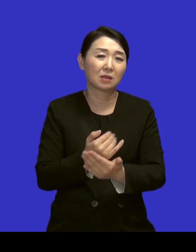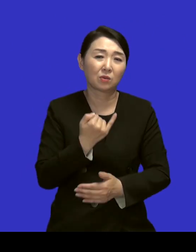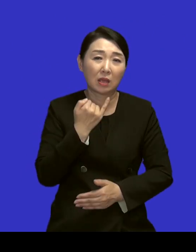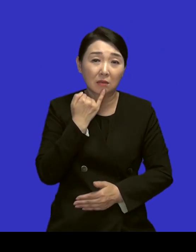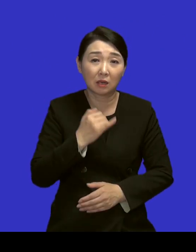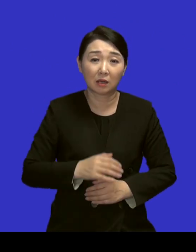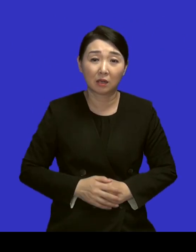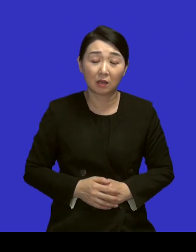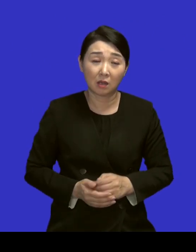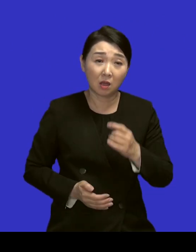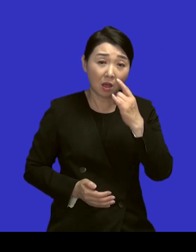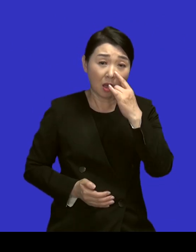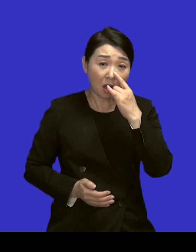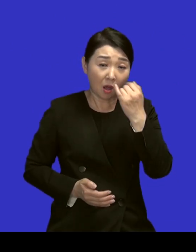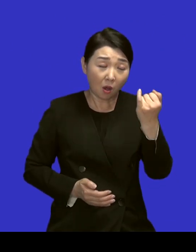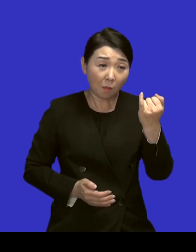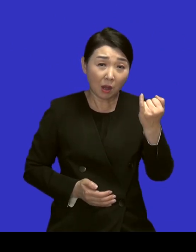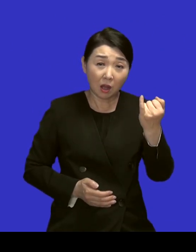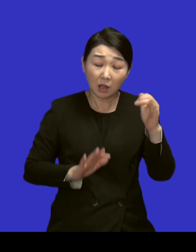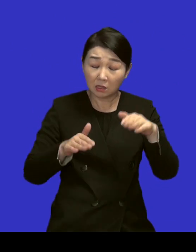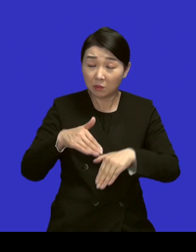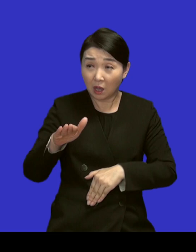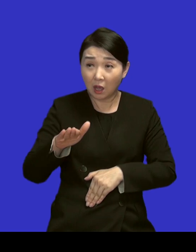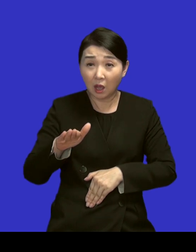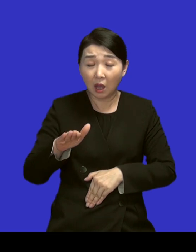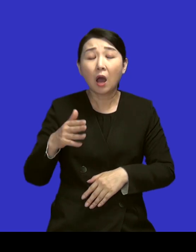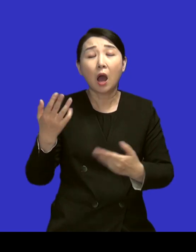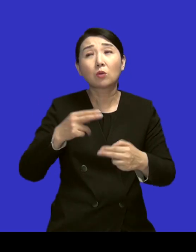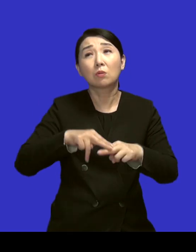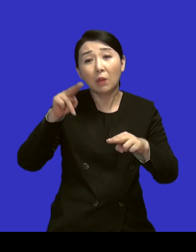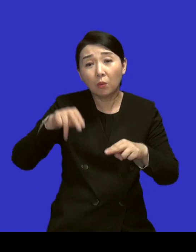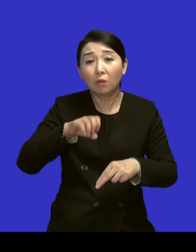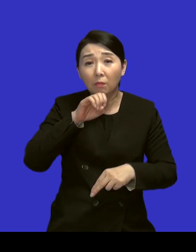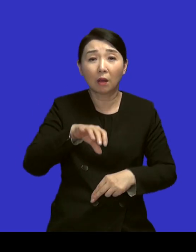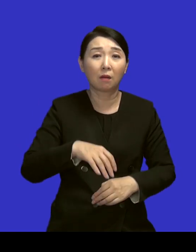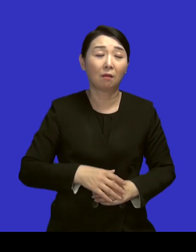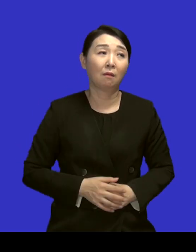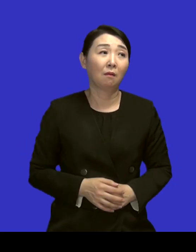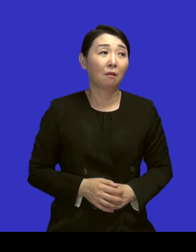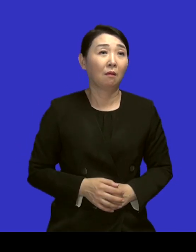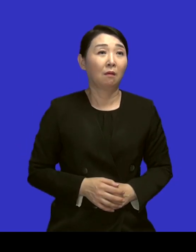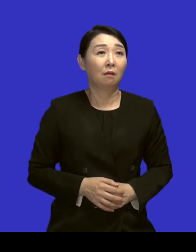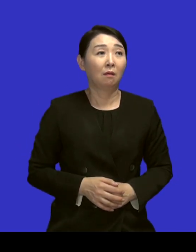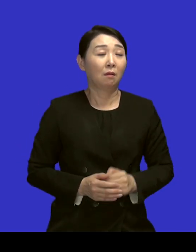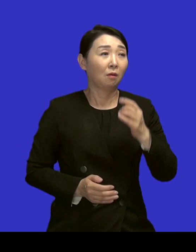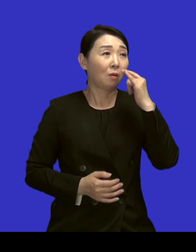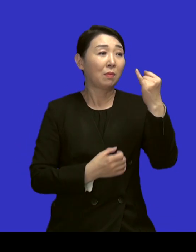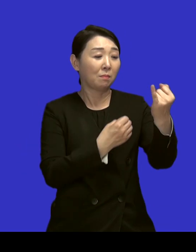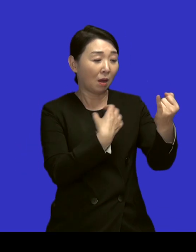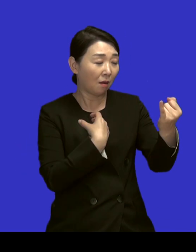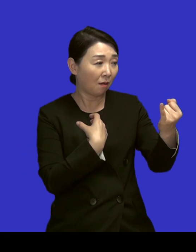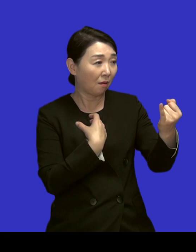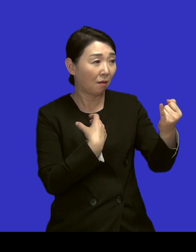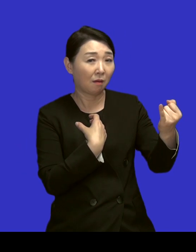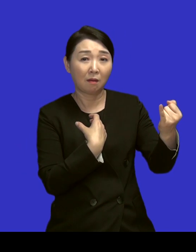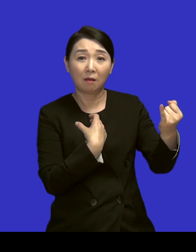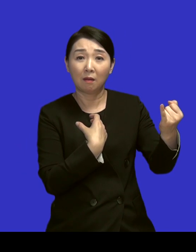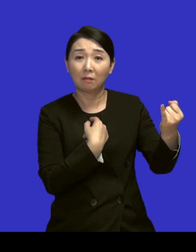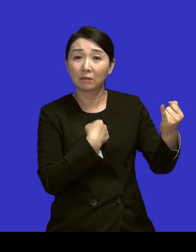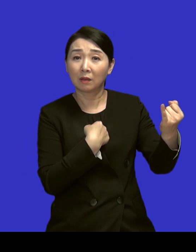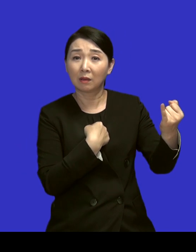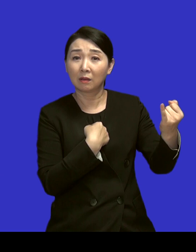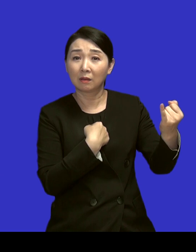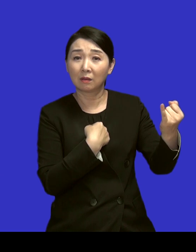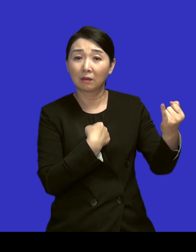괜찮아. 엄마 지금 갈까? 때려치자. 제가 그 말을 듣자마자 제가 그 말을 듣자마자